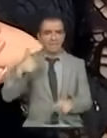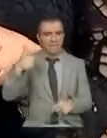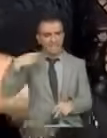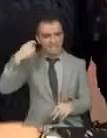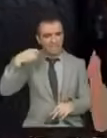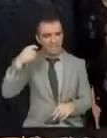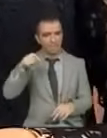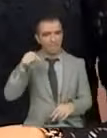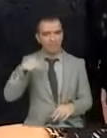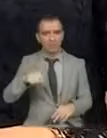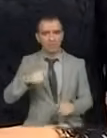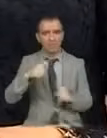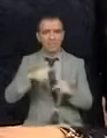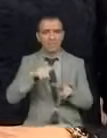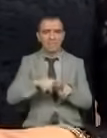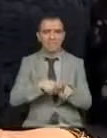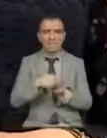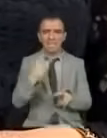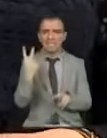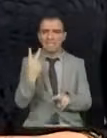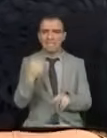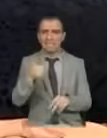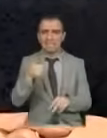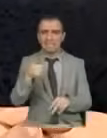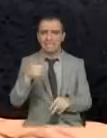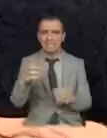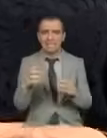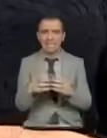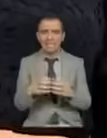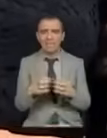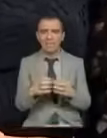gitmişti. Evet. Şimdi Tay 2 Ebabil takımı